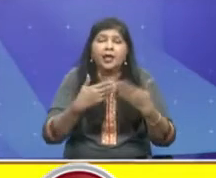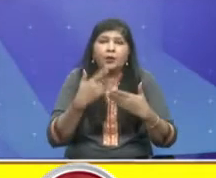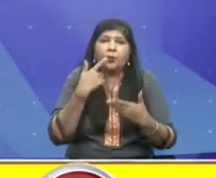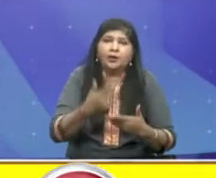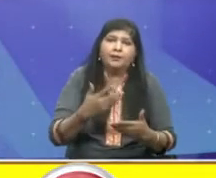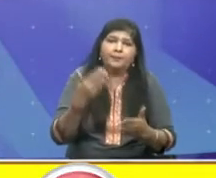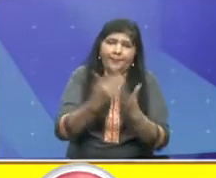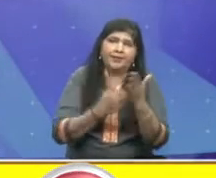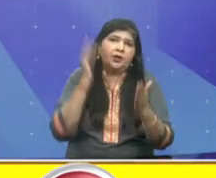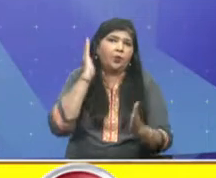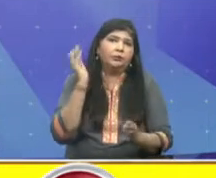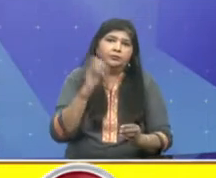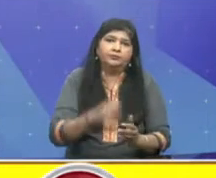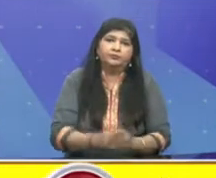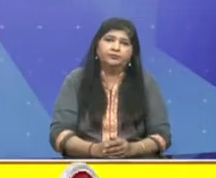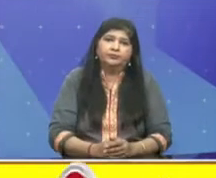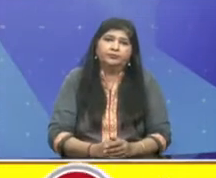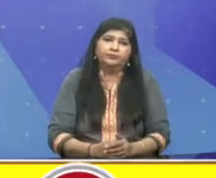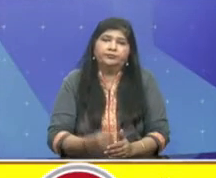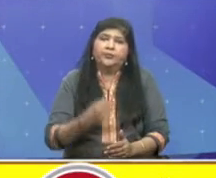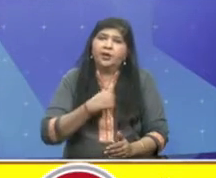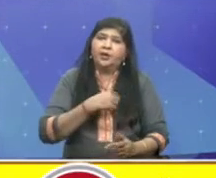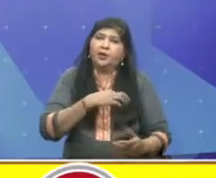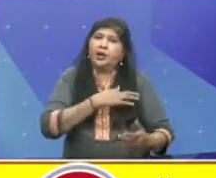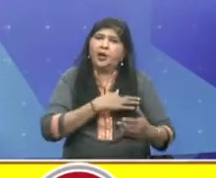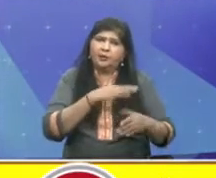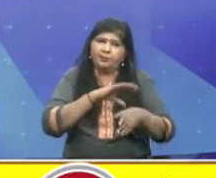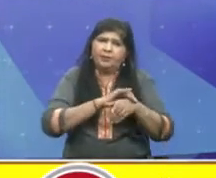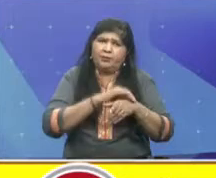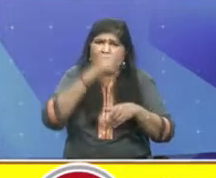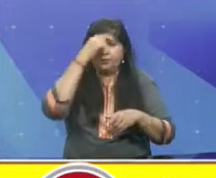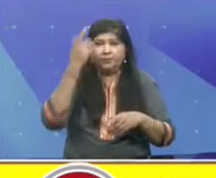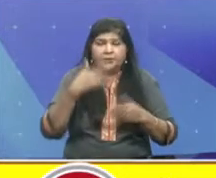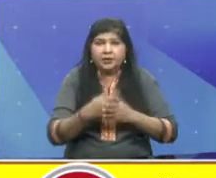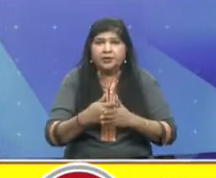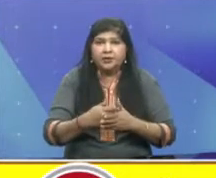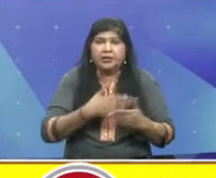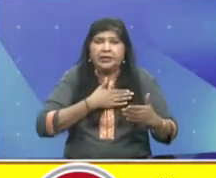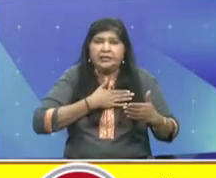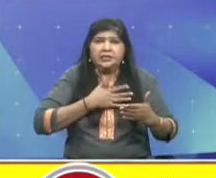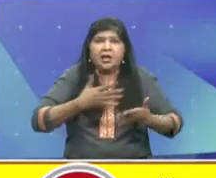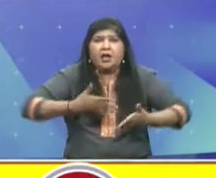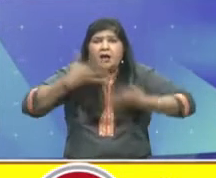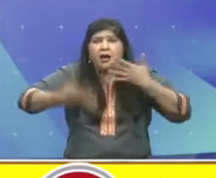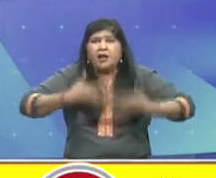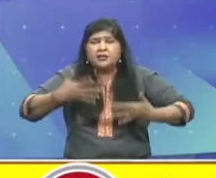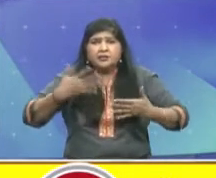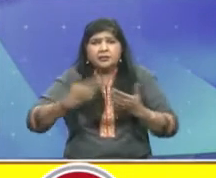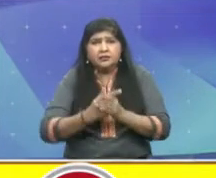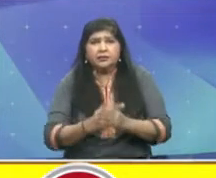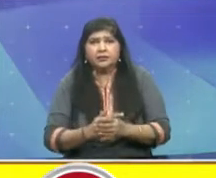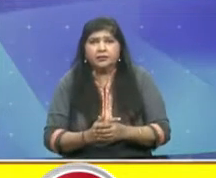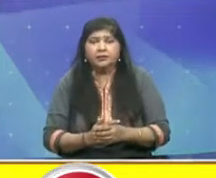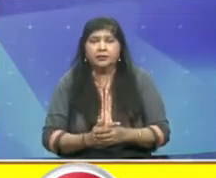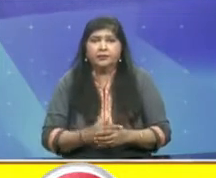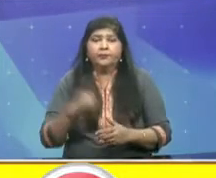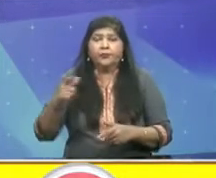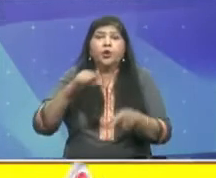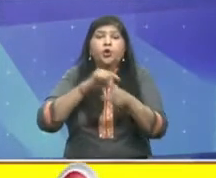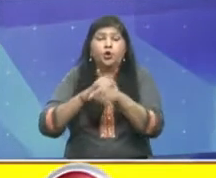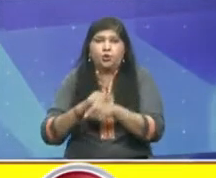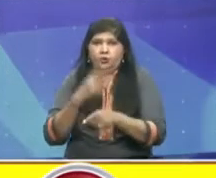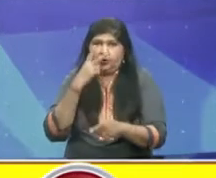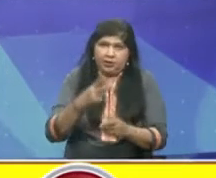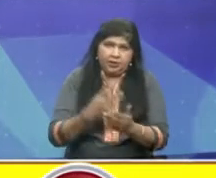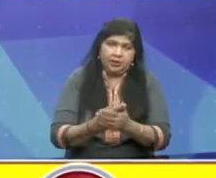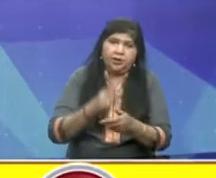क्या क्या होता था? जी, मुझे हार्ट में प्रॉब्लम सर आ गई थी। मेरे सीने में जलन होती थी सर। हम्म। फिर मैंने डॉक्टर को